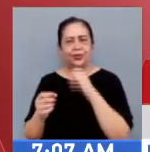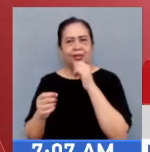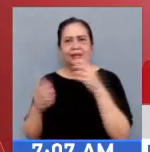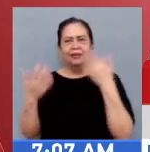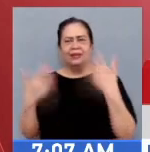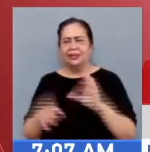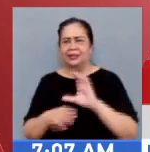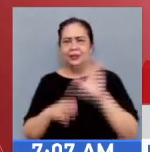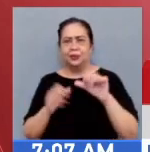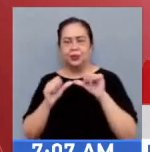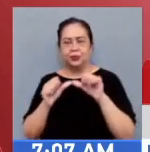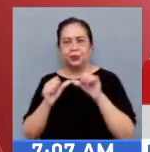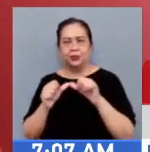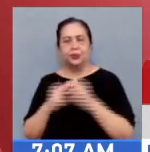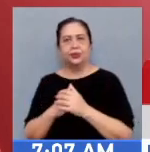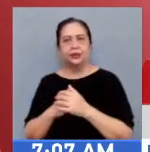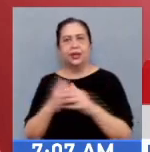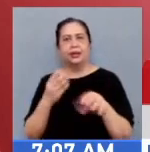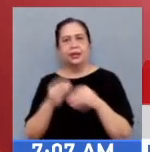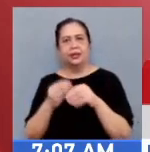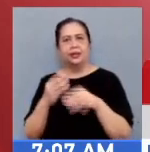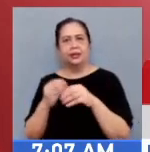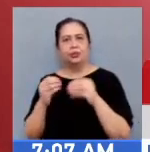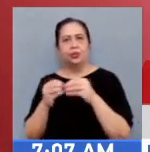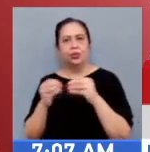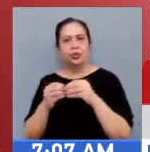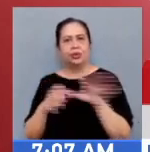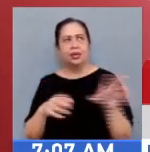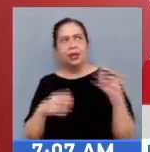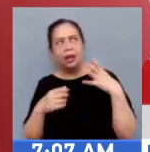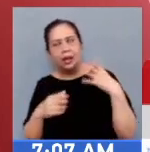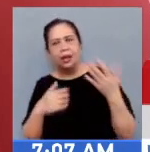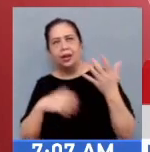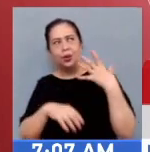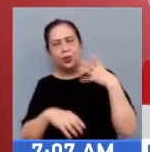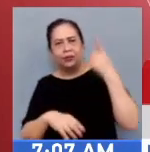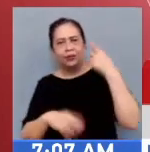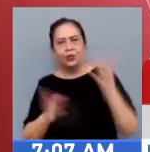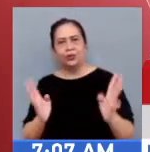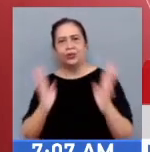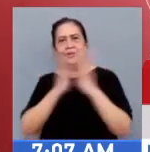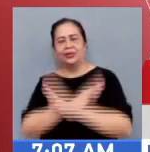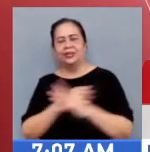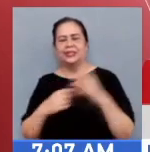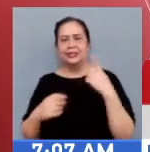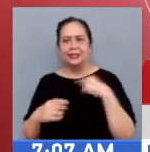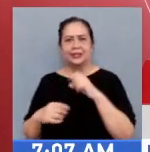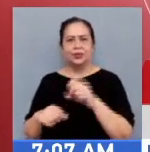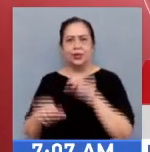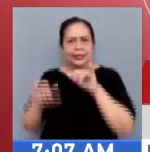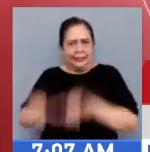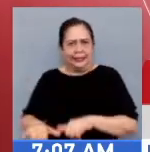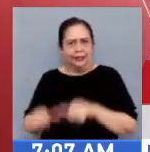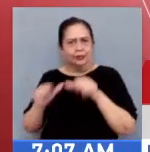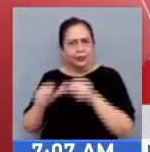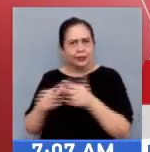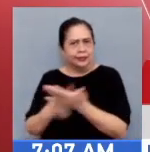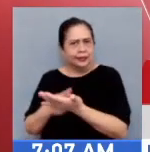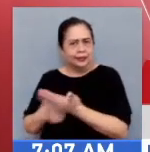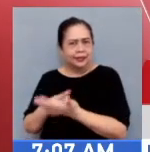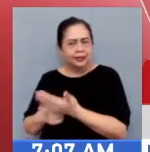were not yung may sumusunod na appointment, andyan na naghihintay, ang tagal-tagal. Talagang ayaw namin tapusin yung usap because